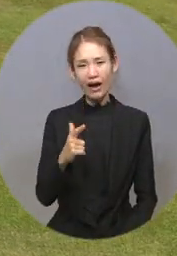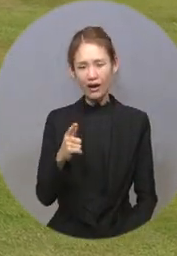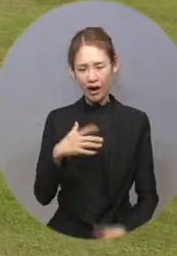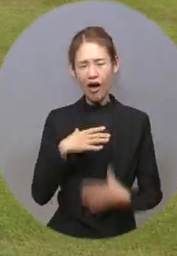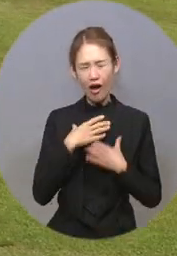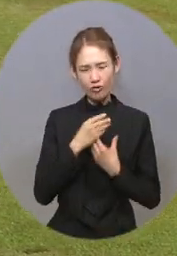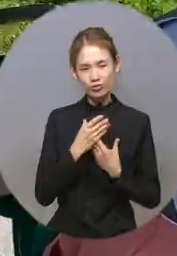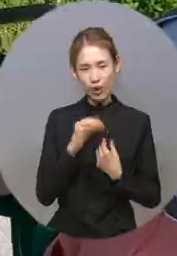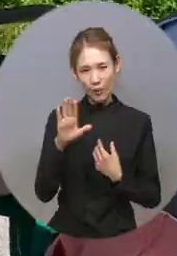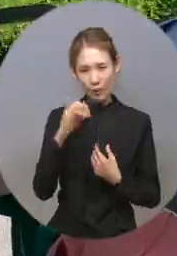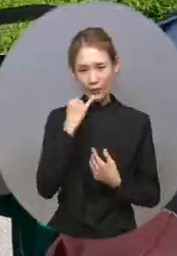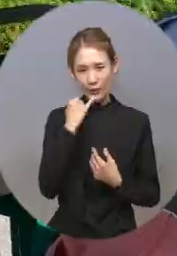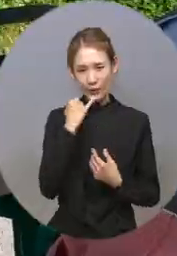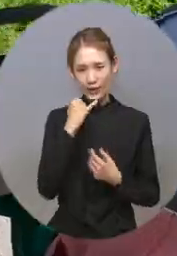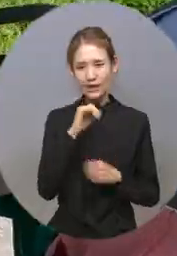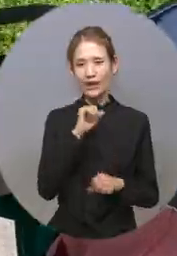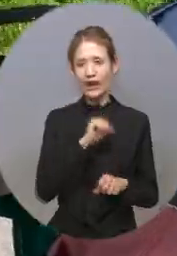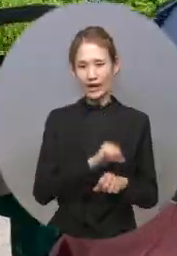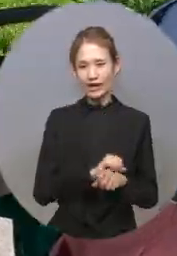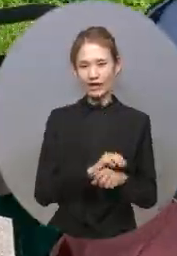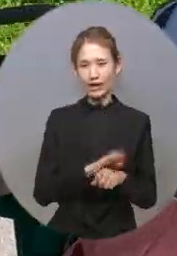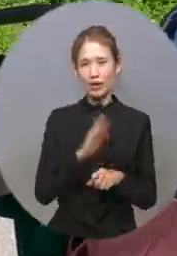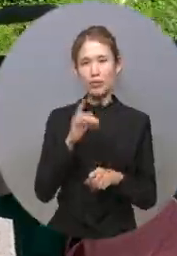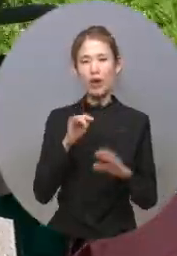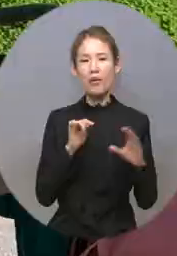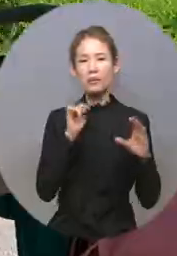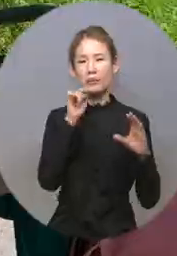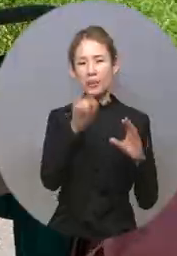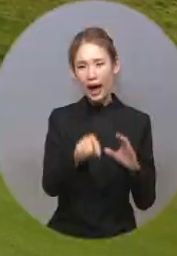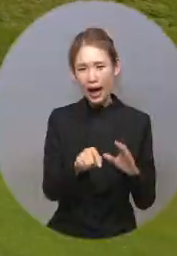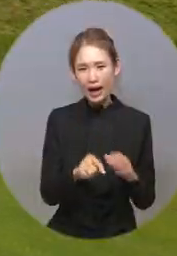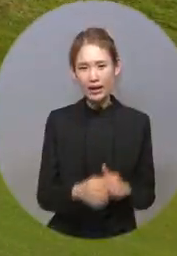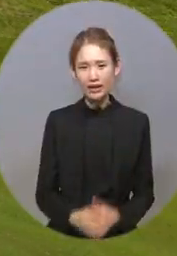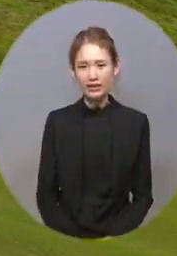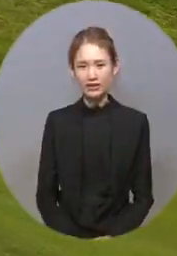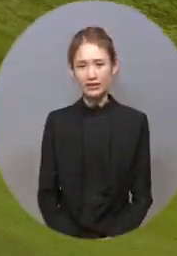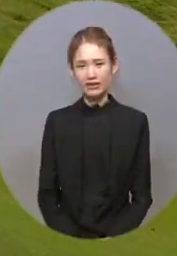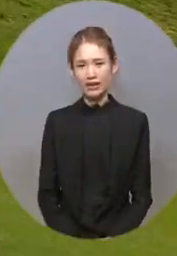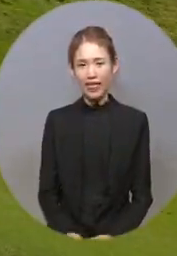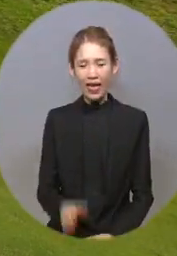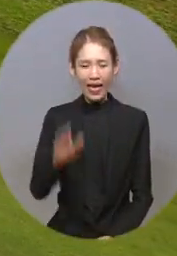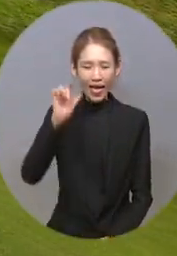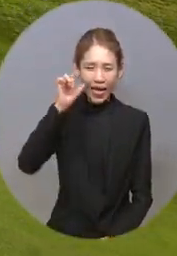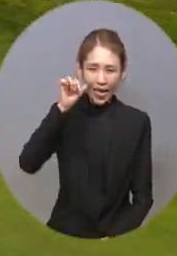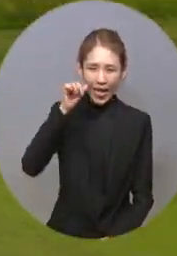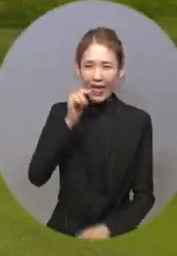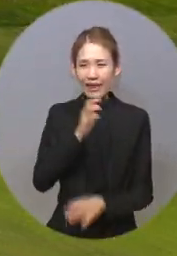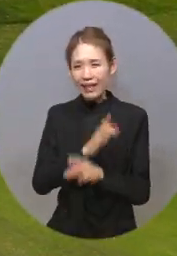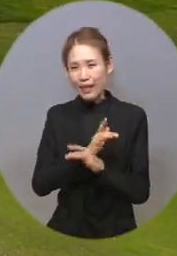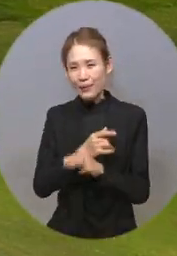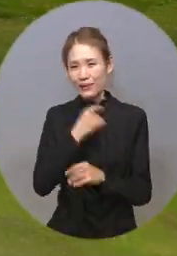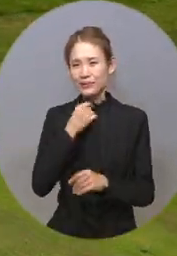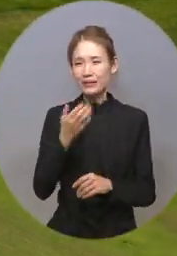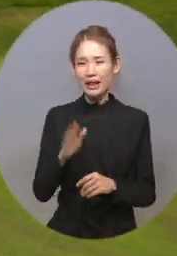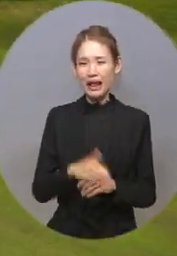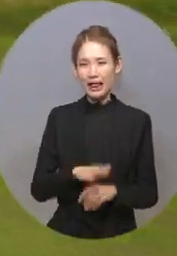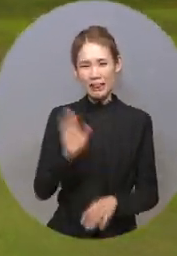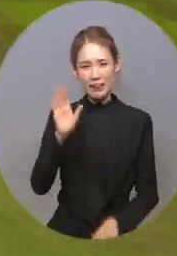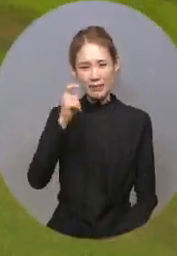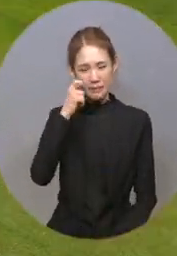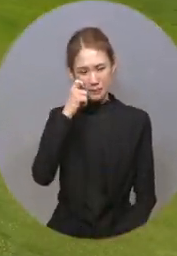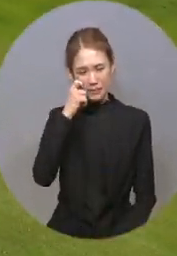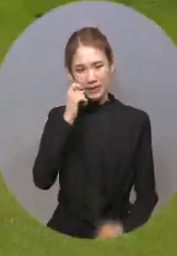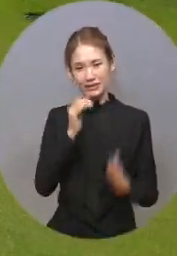잘한 것 같아. 야, 벙커 들어갔네. 아. 아, 놀리고 싶은데 못 놀리겠네. 집에 간다고